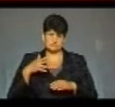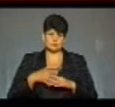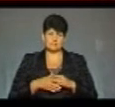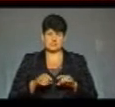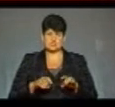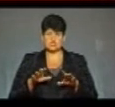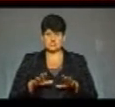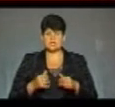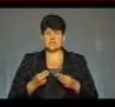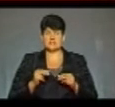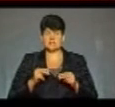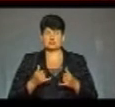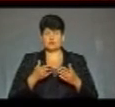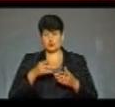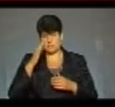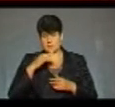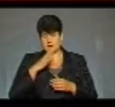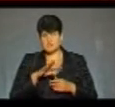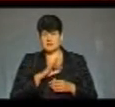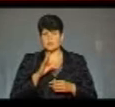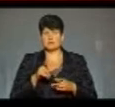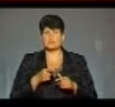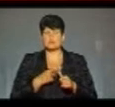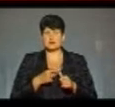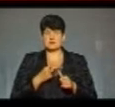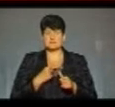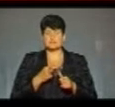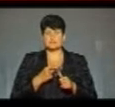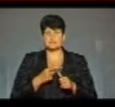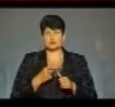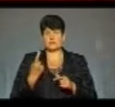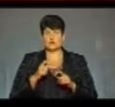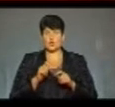що на честь його батька названий один із таких дослідницьких центрів імені Разумкова.